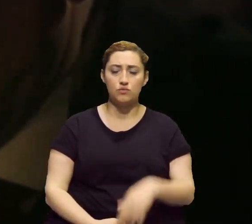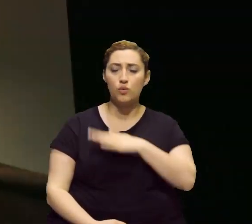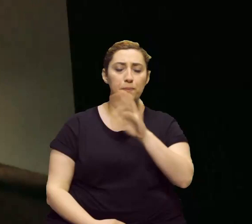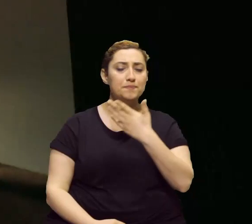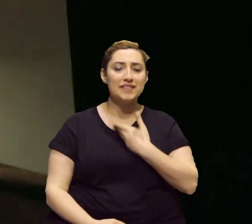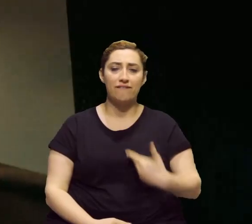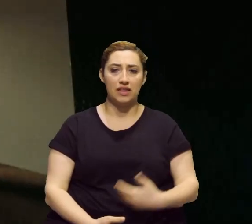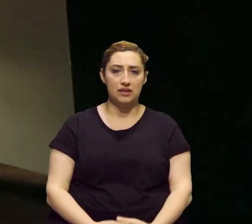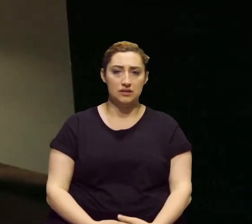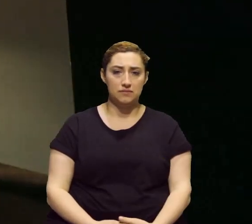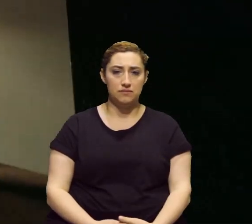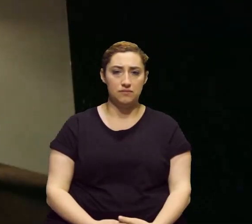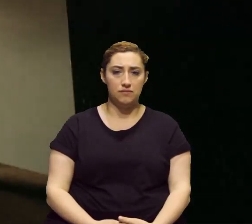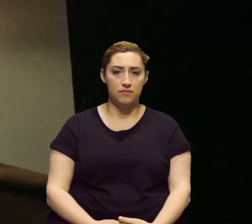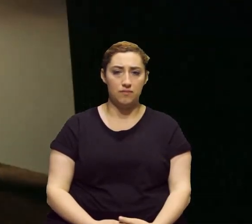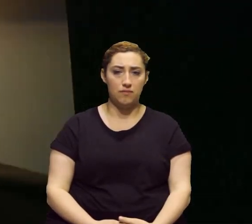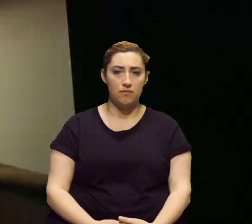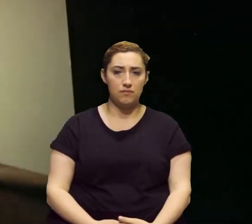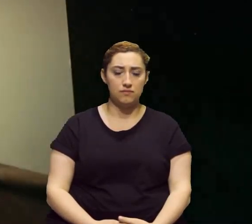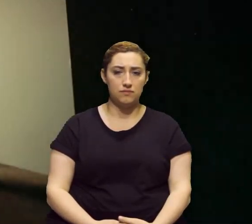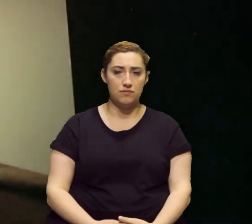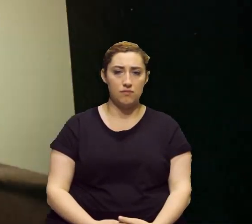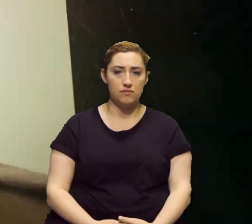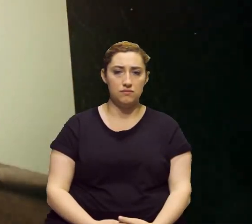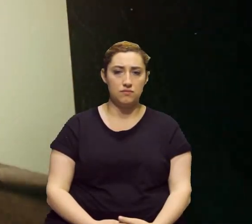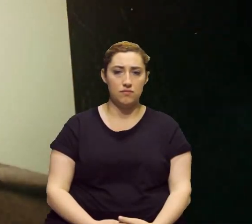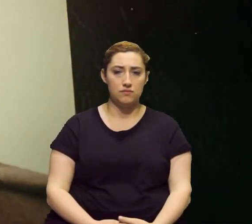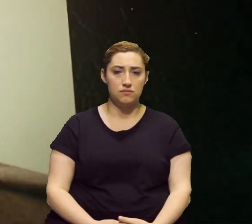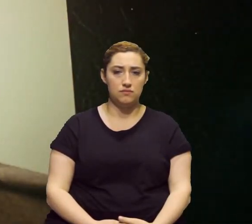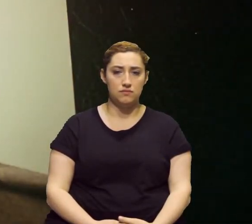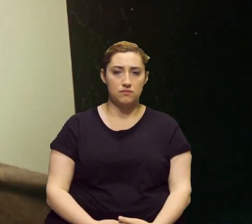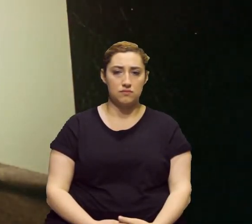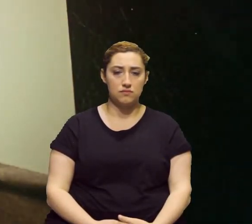Tüm sevdiklerini. Onu Mustafa'nın yüz fotoğrafına damlatıyormuş.